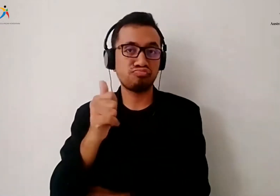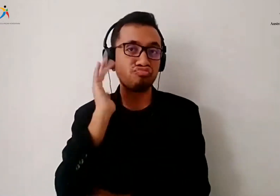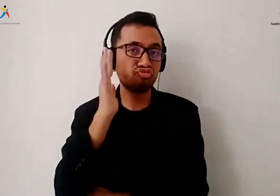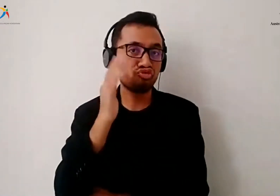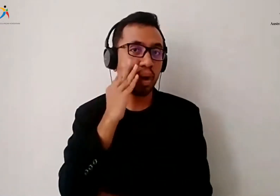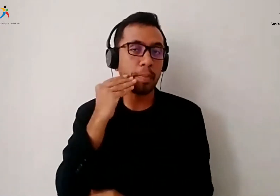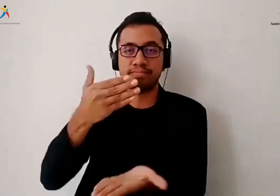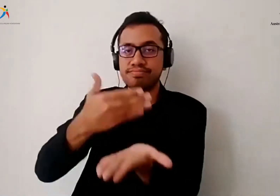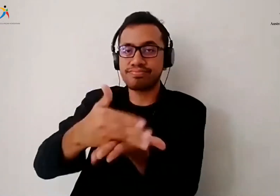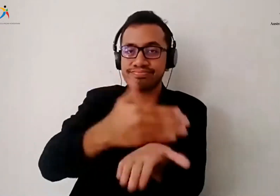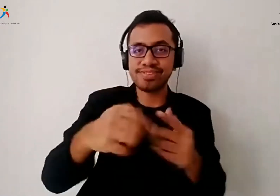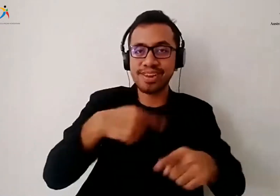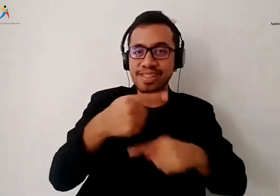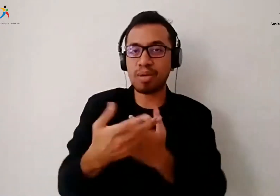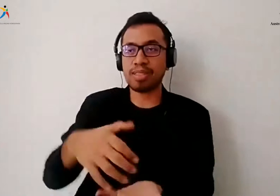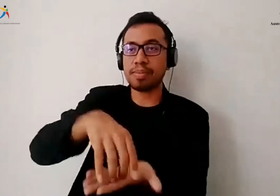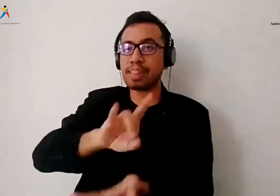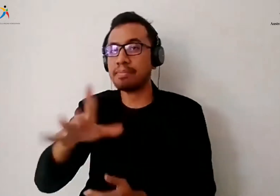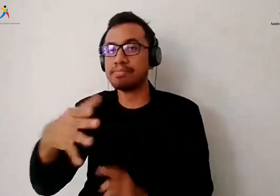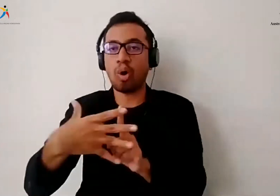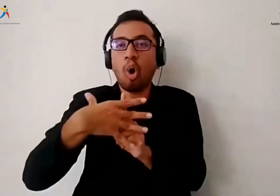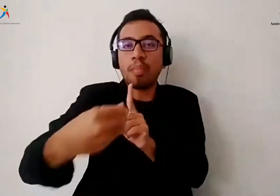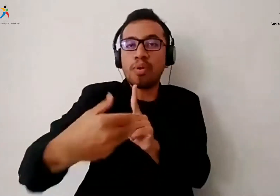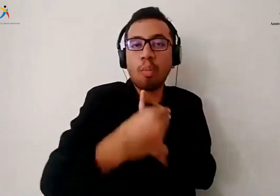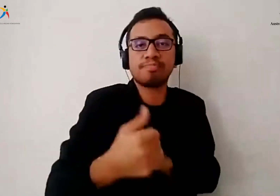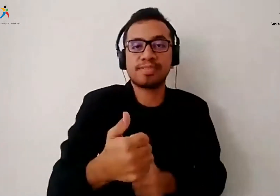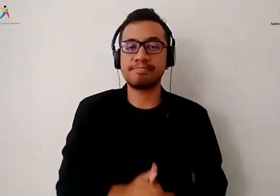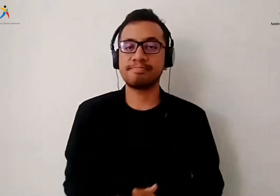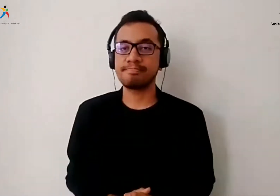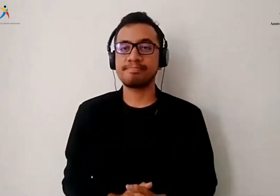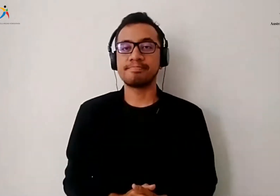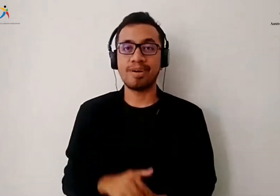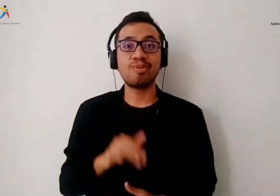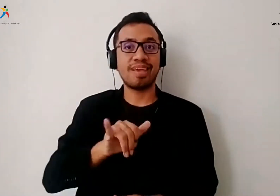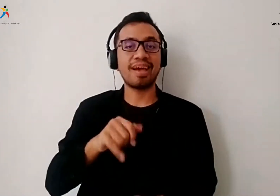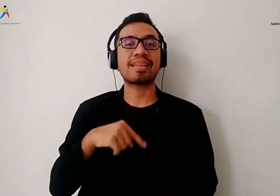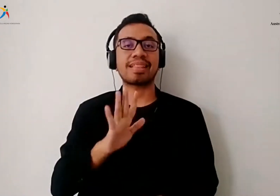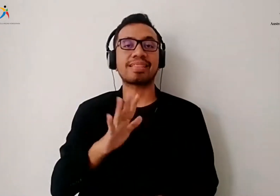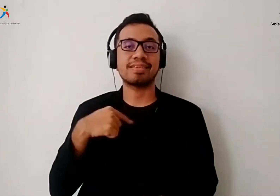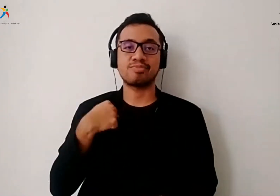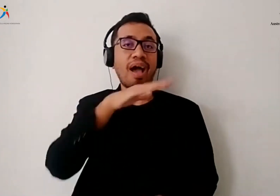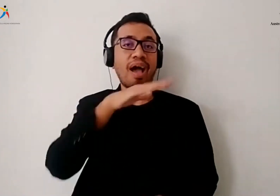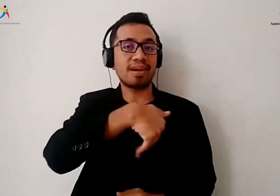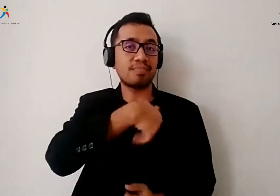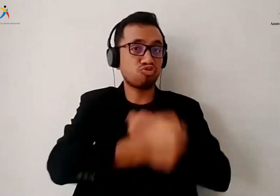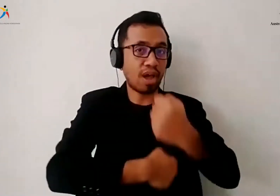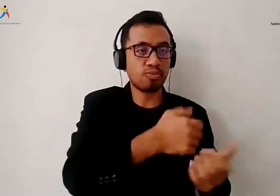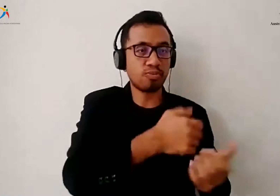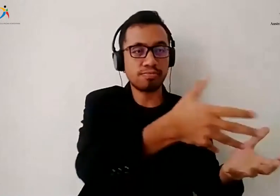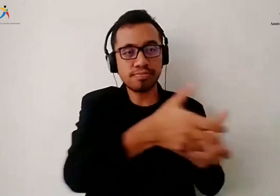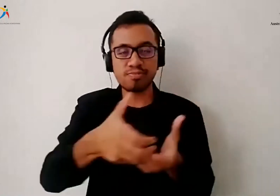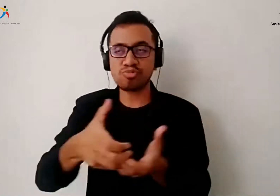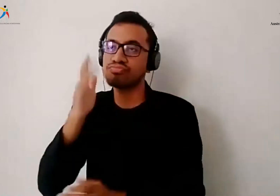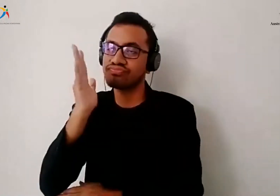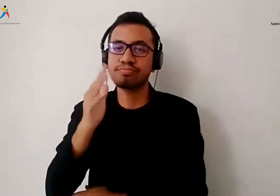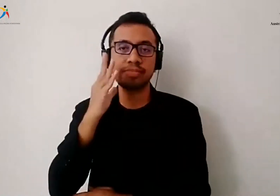inisiatif ini bisa ditiru di tempat lain. Ya, siap. Dan kami bisa mengajak dari pihak perusahaan, Pak, untuk sosialisasi ini. Ya, baik. Makasih luar biasa, Pak